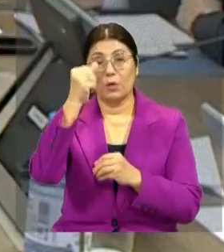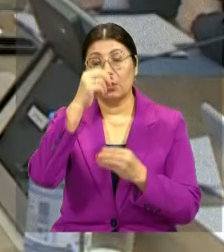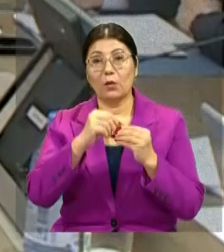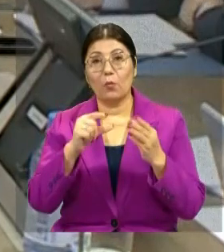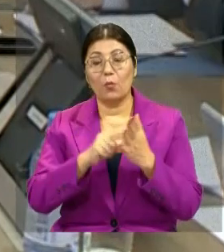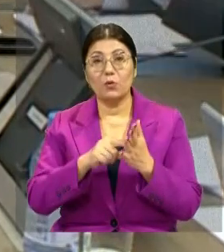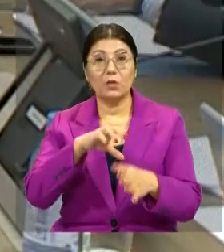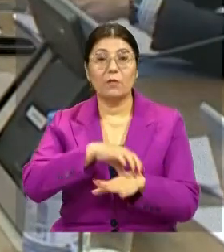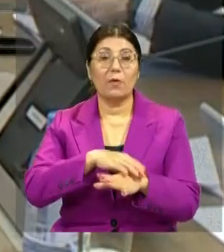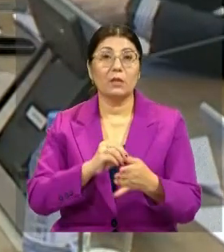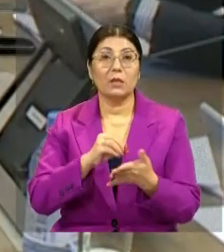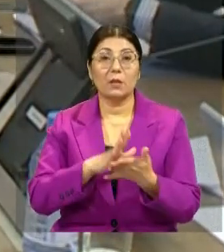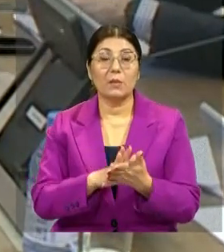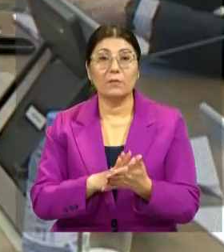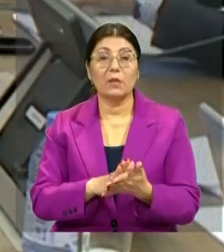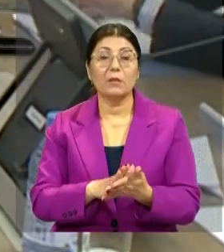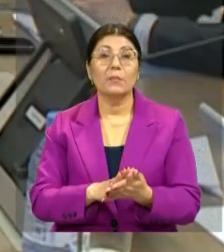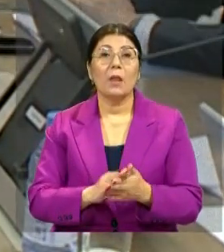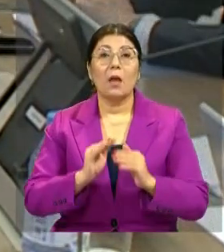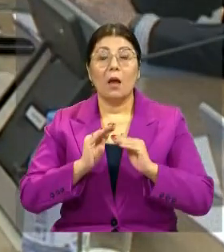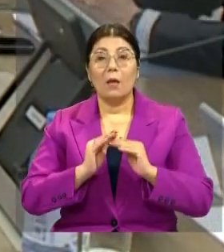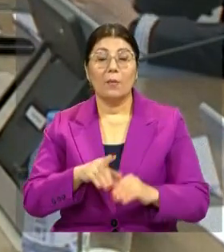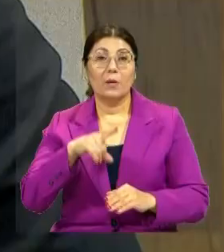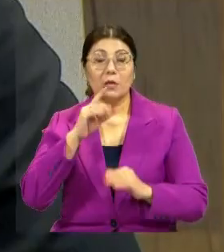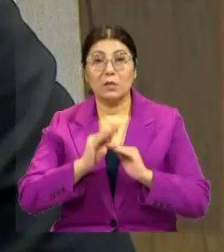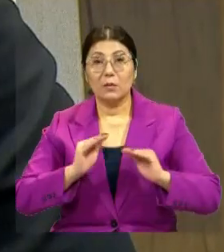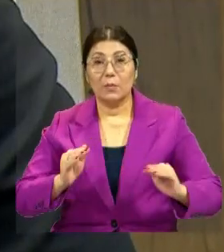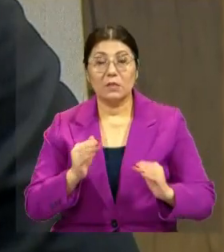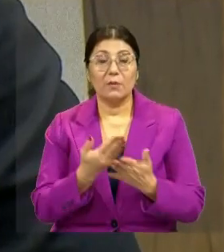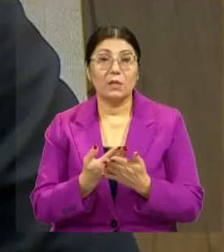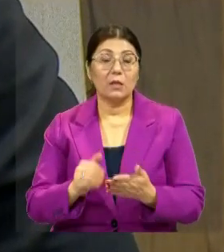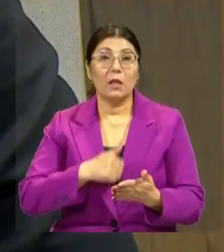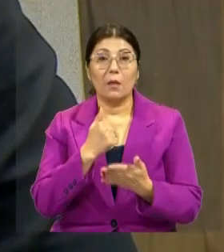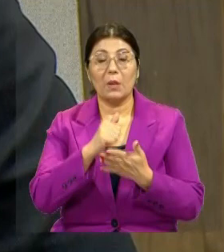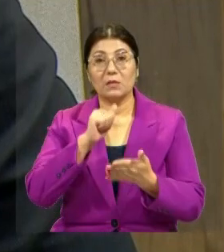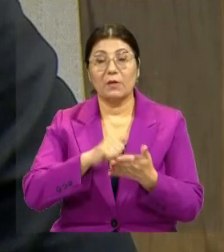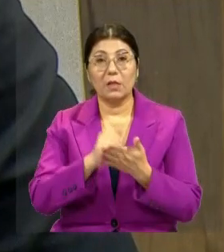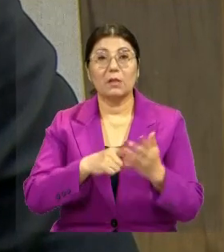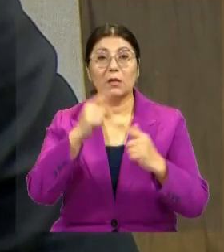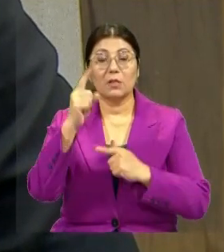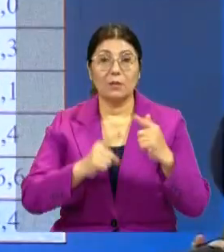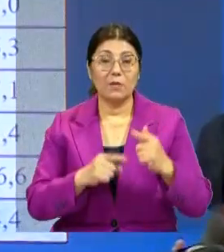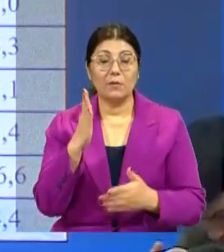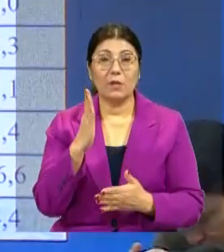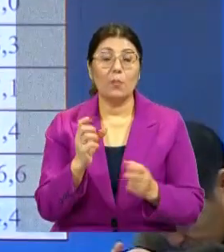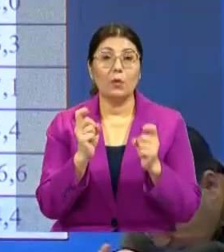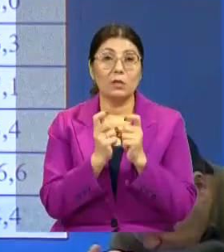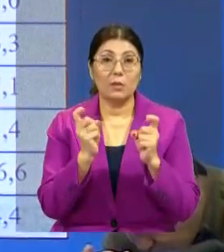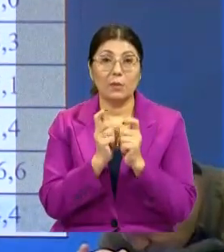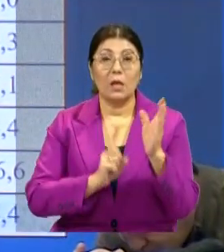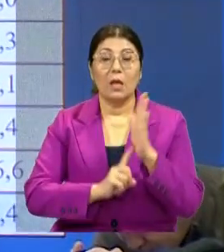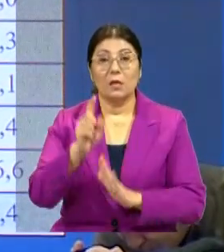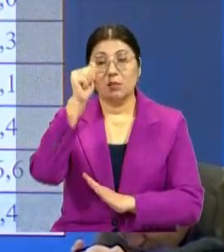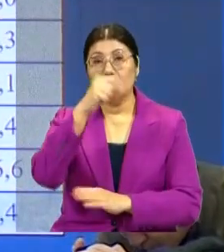17 дерек тіркелді. Негізінен жасөспірімдерді мұндай қадамға термелейтін басты себеп жақындармен болатын жанжал. Жыл